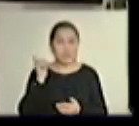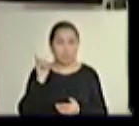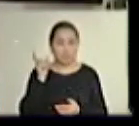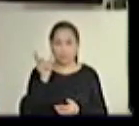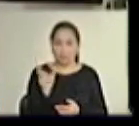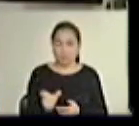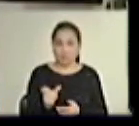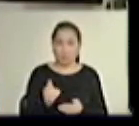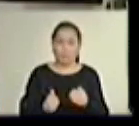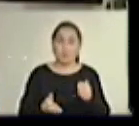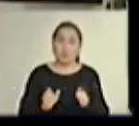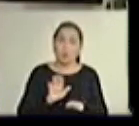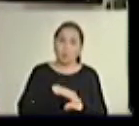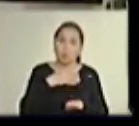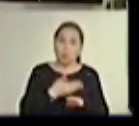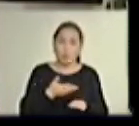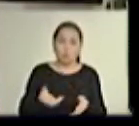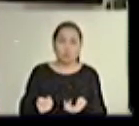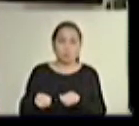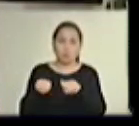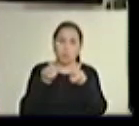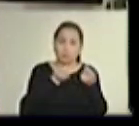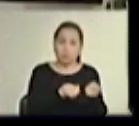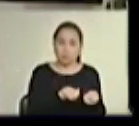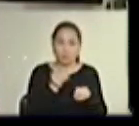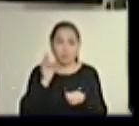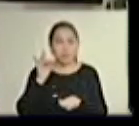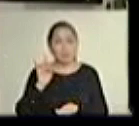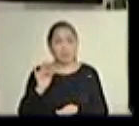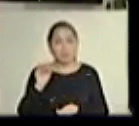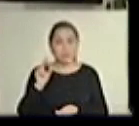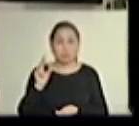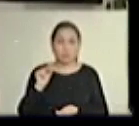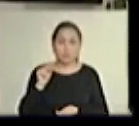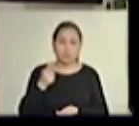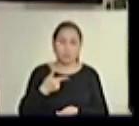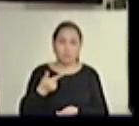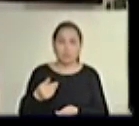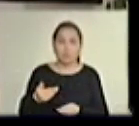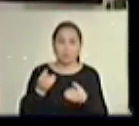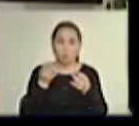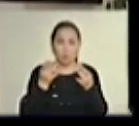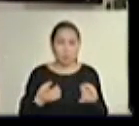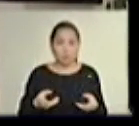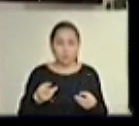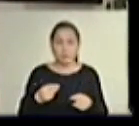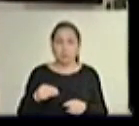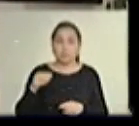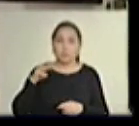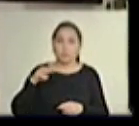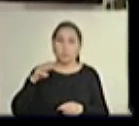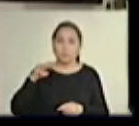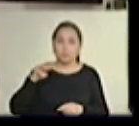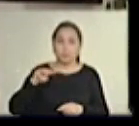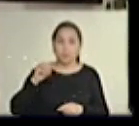insonlar og'ir yuklarni ko'tarishda richaklar sistemasidan hamda oddiy mexanizmlardan keng